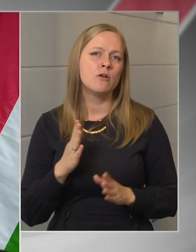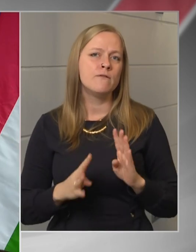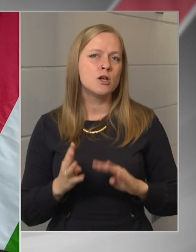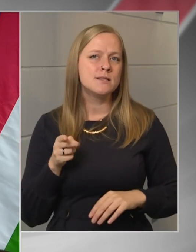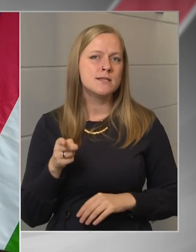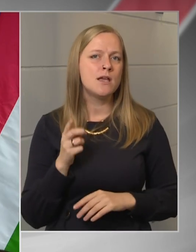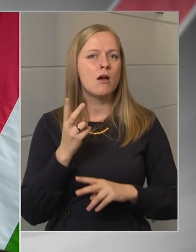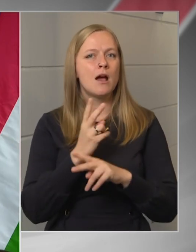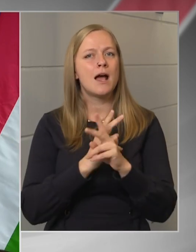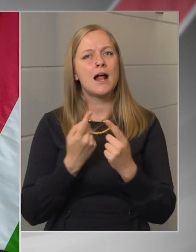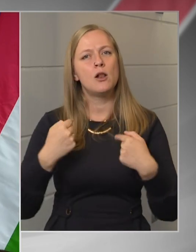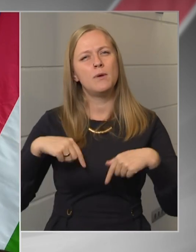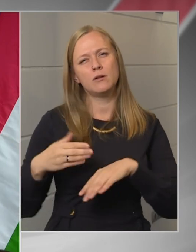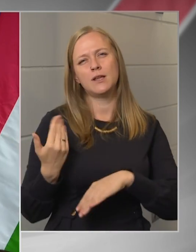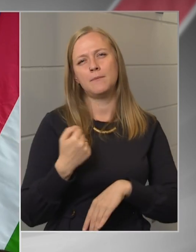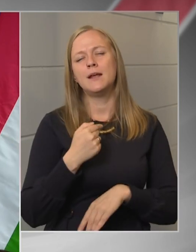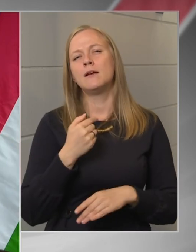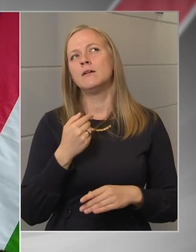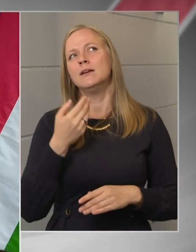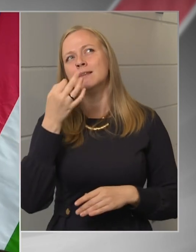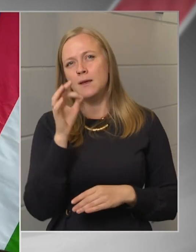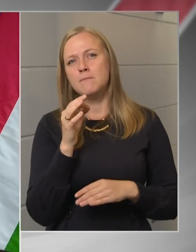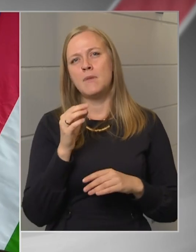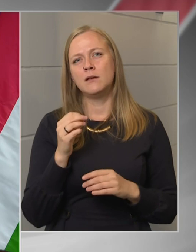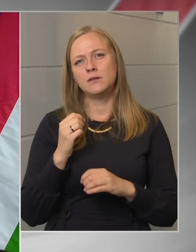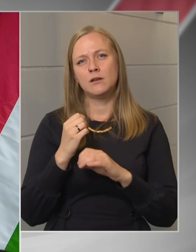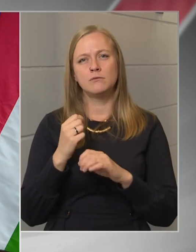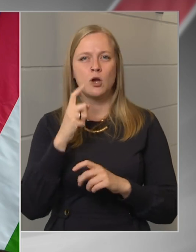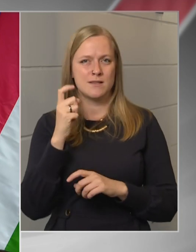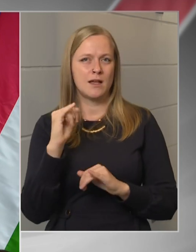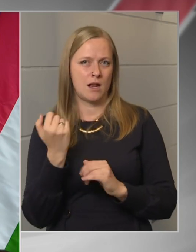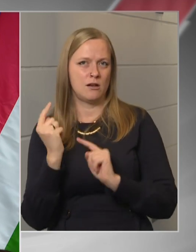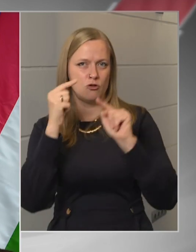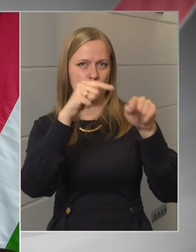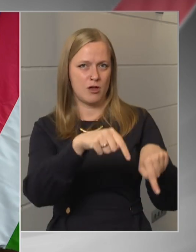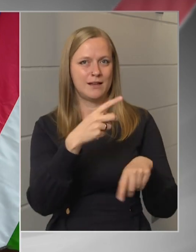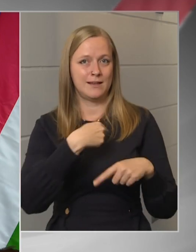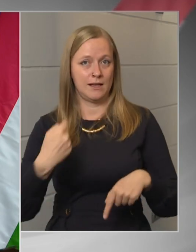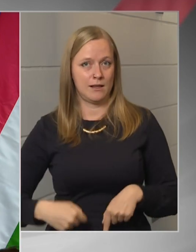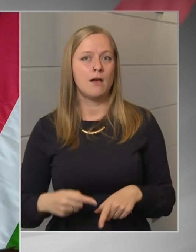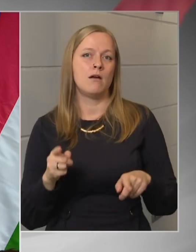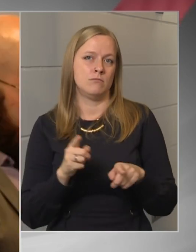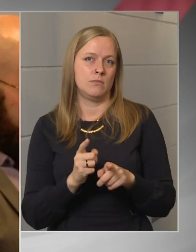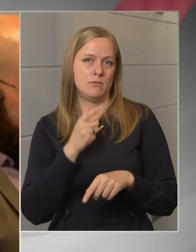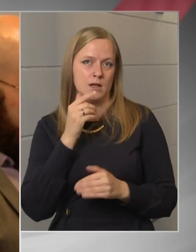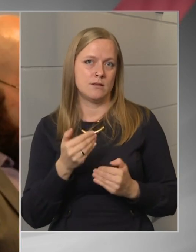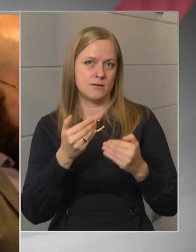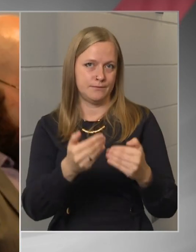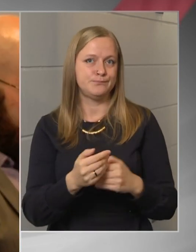államelnök, vagy nem olyan régen a német kancellár is járt Kínában, úgy a magyar miniszterelnök is októberben Kínába fog látogatni.